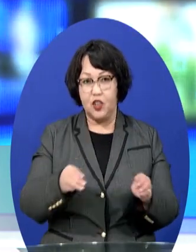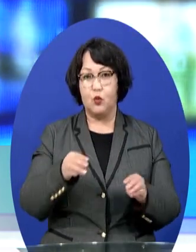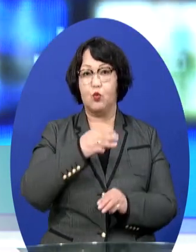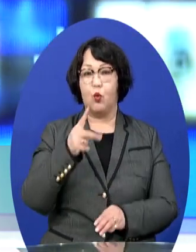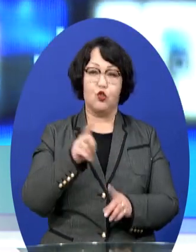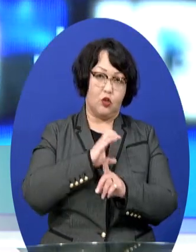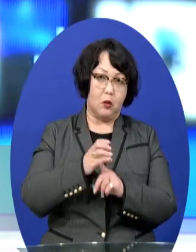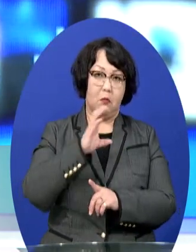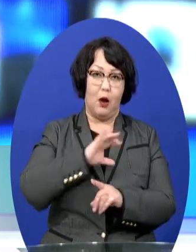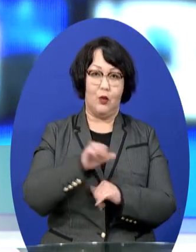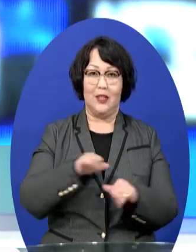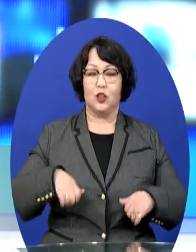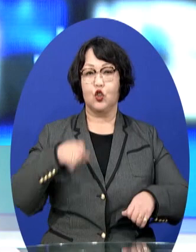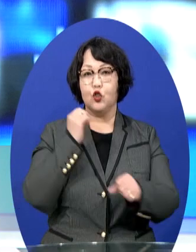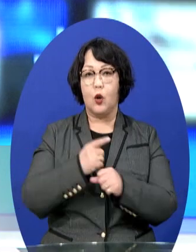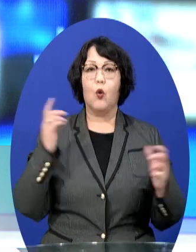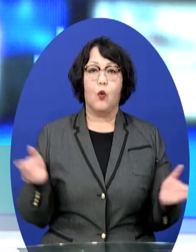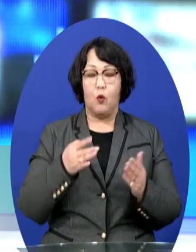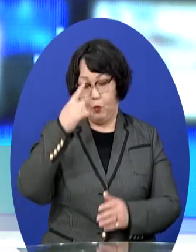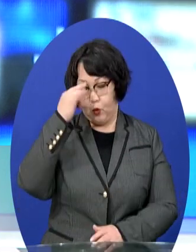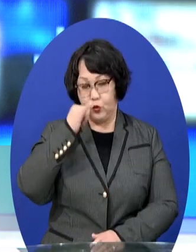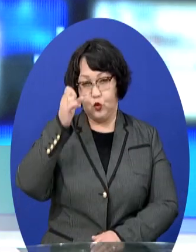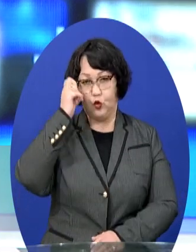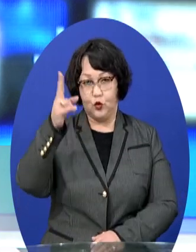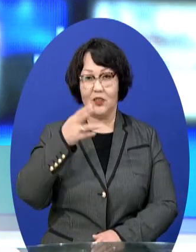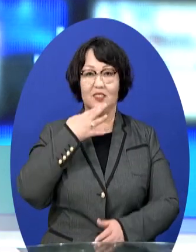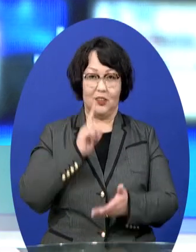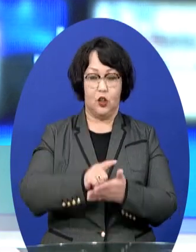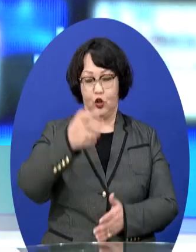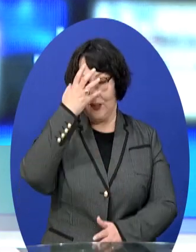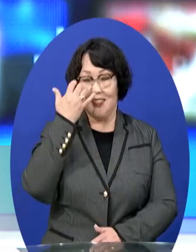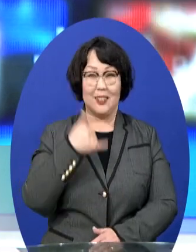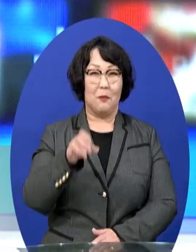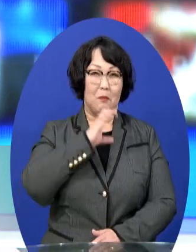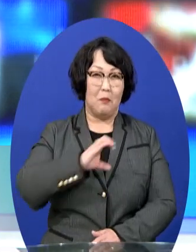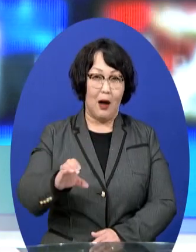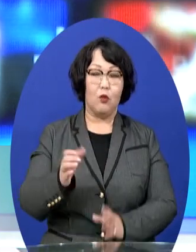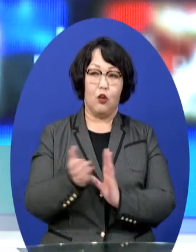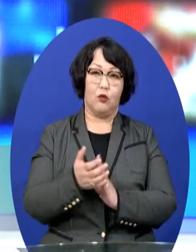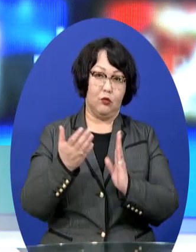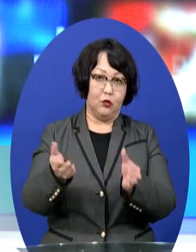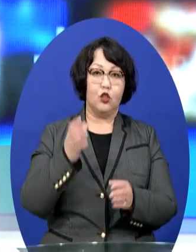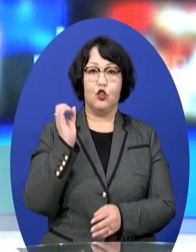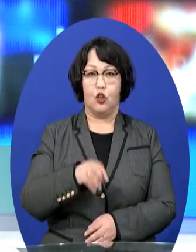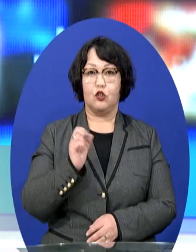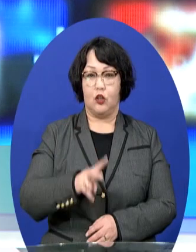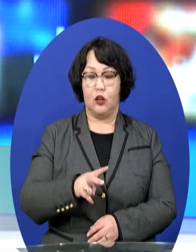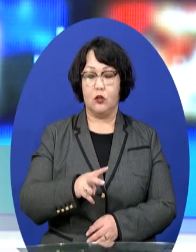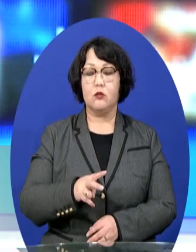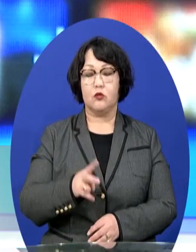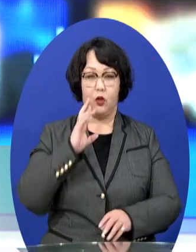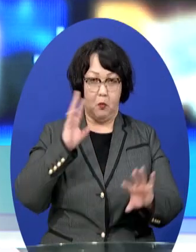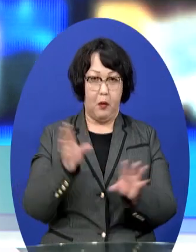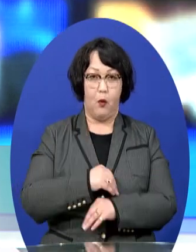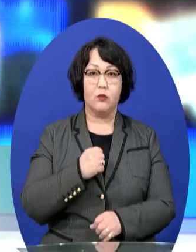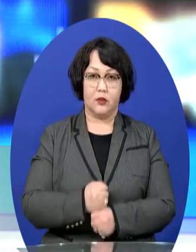ард иргэдэд уриаллаа. Монгол улсын ерөнхийлөгчийн дээрх зарилгийг төрийн зарим байгууллагад гардуулах ёслол өнөөдөр төрийн ёслол хүндэтгэлийн